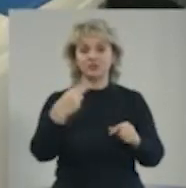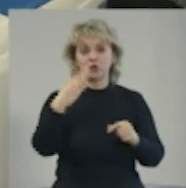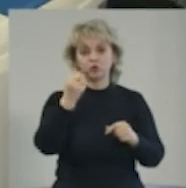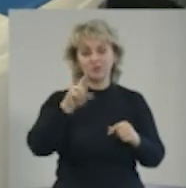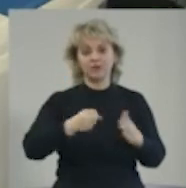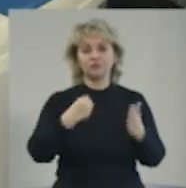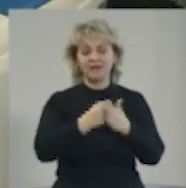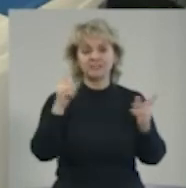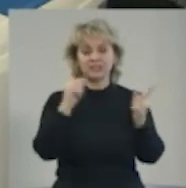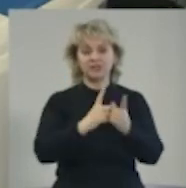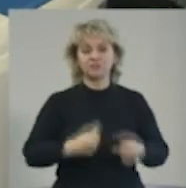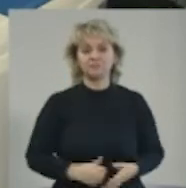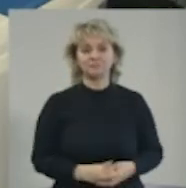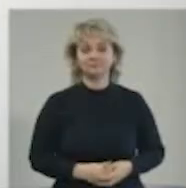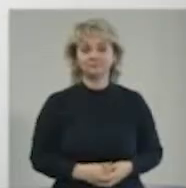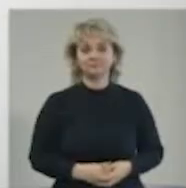была Дарья Шулик. До встречи.